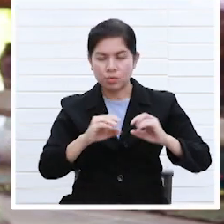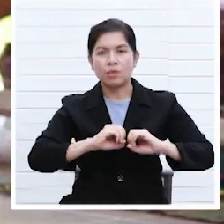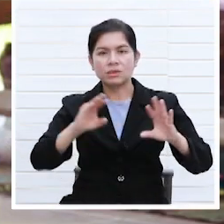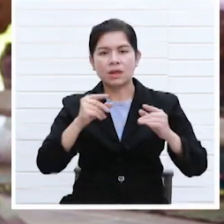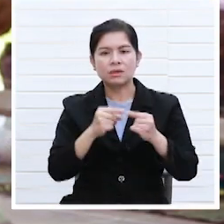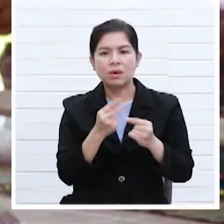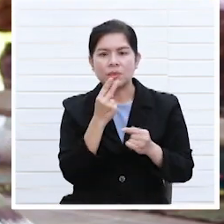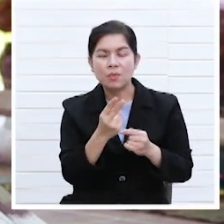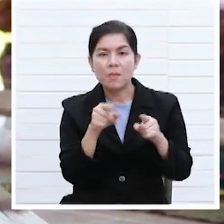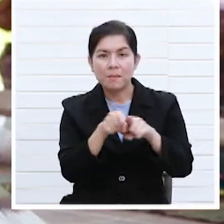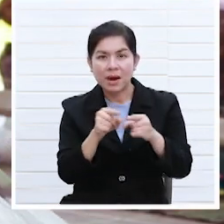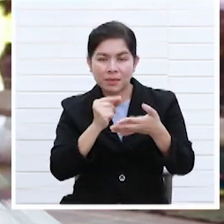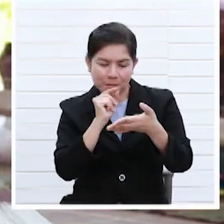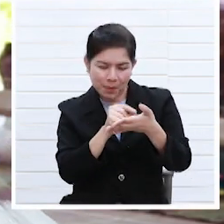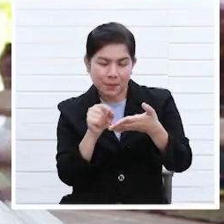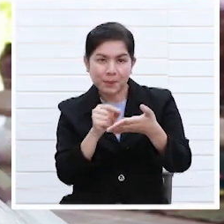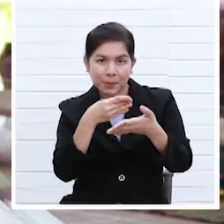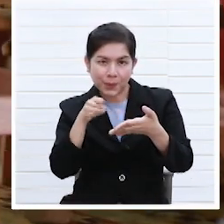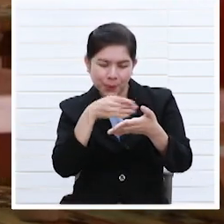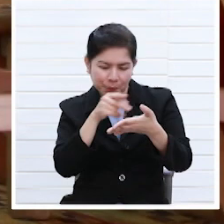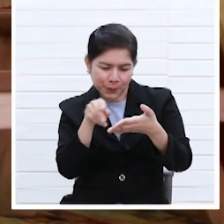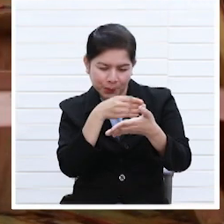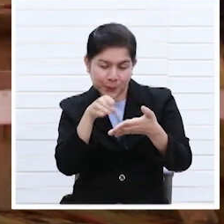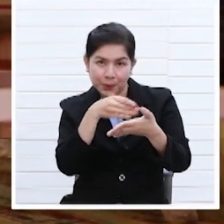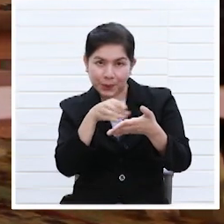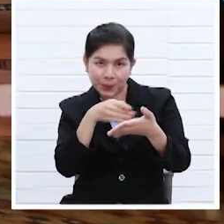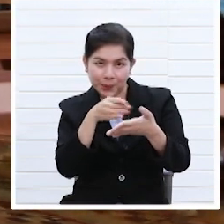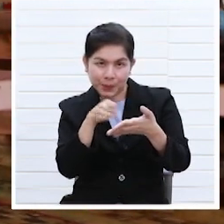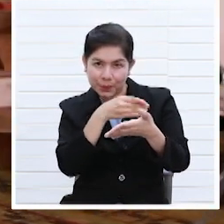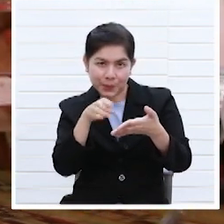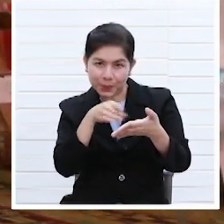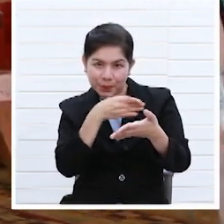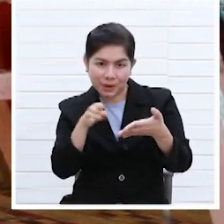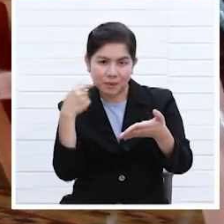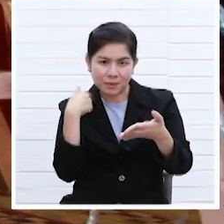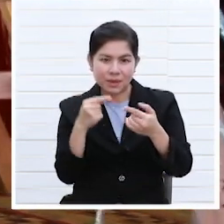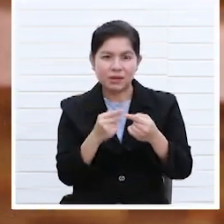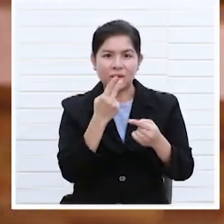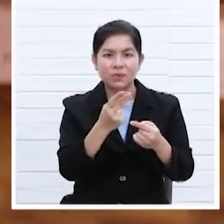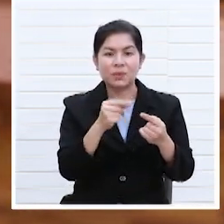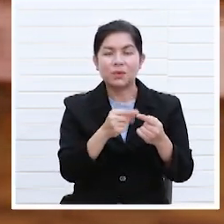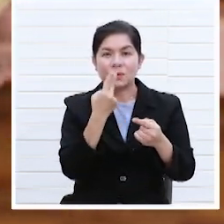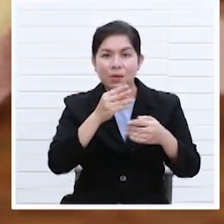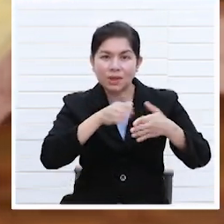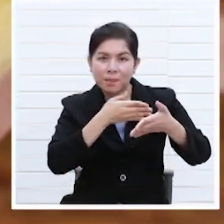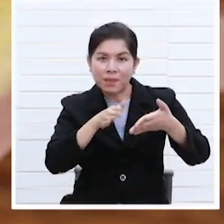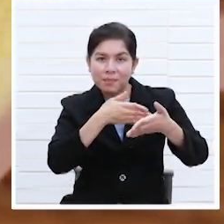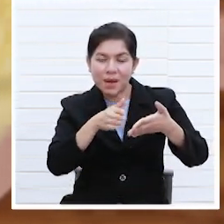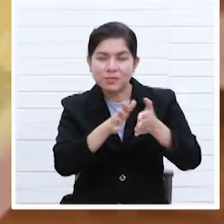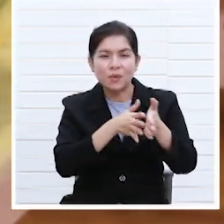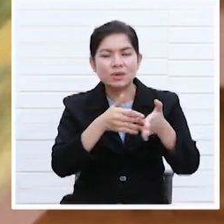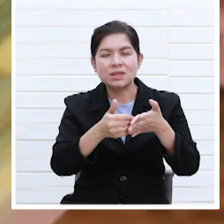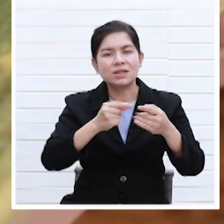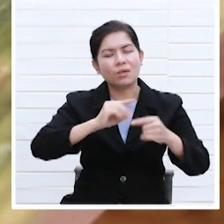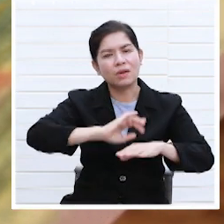ญ่ขึ้น ที่คุณแม่เคยบอกว่าเนี่ยใช้ผู้กันแต้ม ใช่ไหมใช่ค่ะใช้ผู้กันแต้มลงสีลงลายบนเส้นไหมเลย อ ันนี้สีธรรมชาติค่ะแล้วก็ส